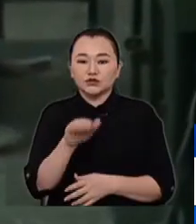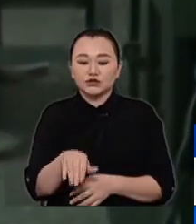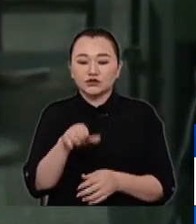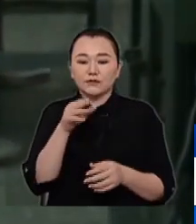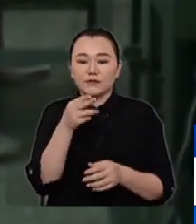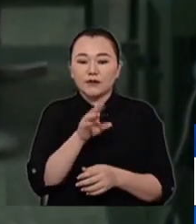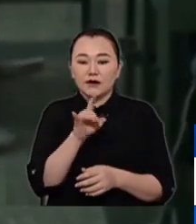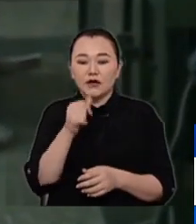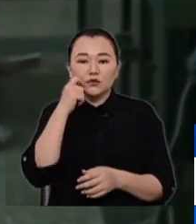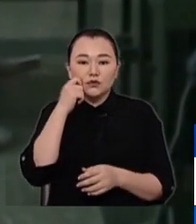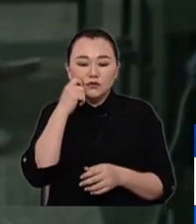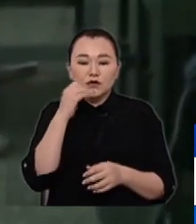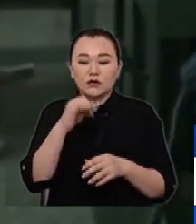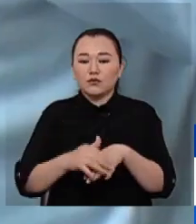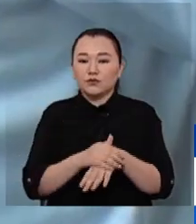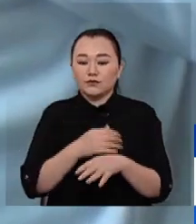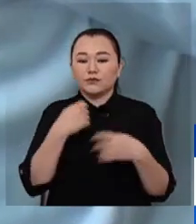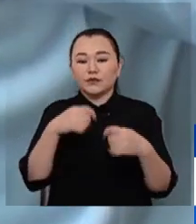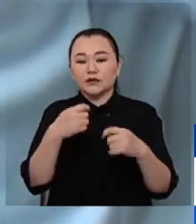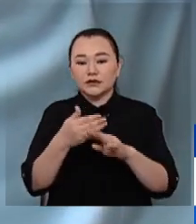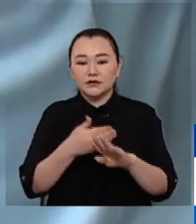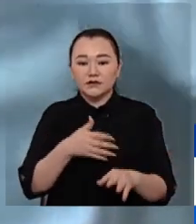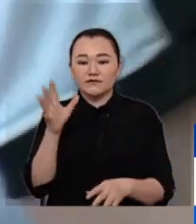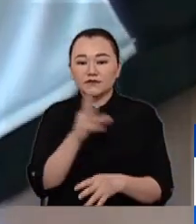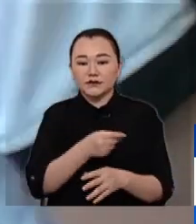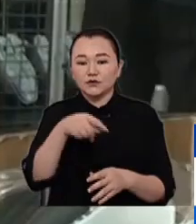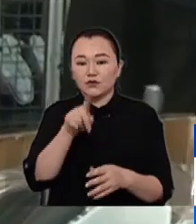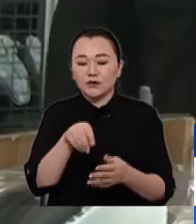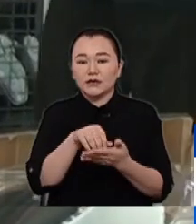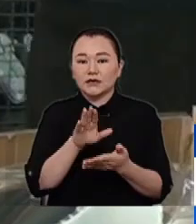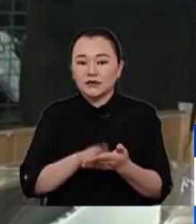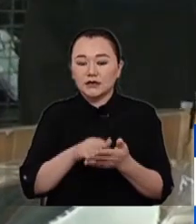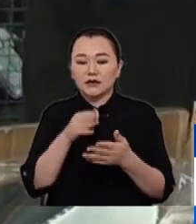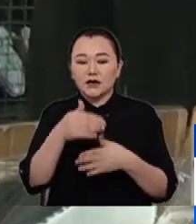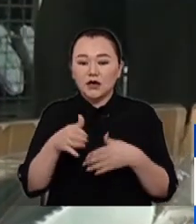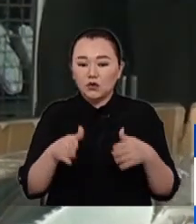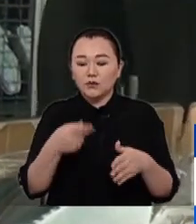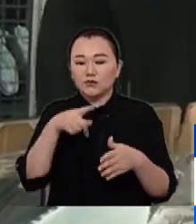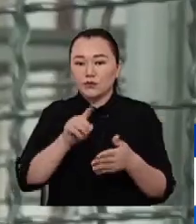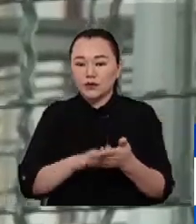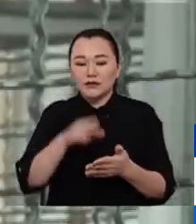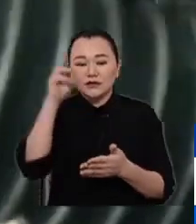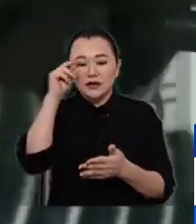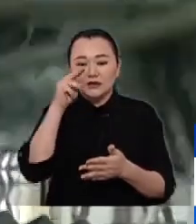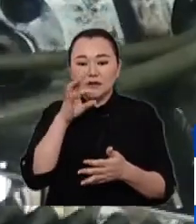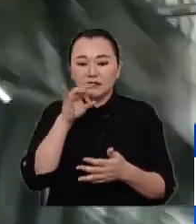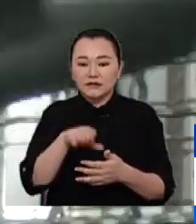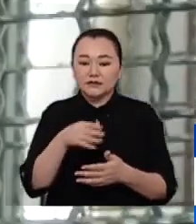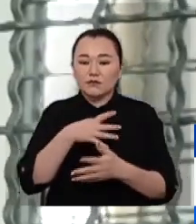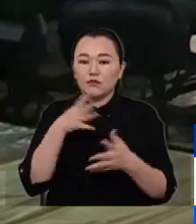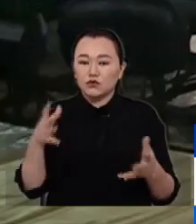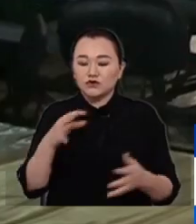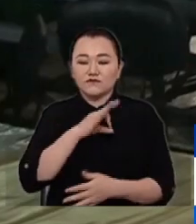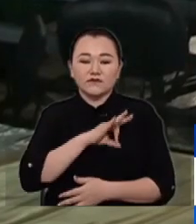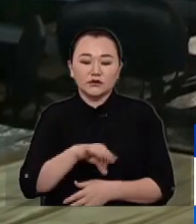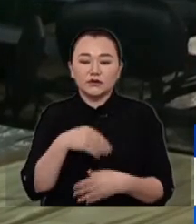и туфель. Перед отправкой на прилавке весь товар маркируют. Нанесение на коробку идентификатора «Дата Матрикс» дают много